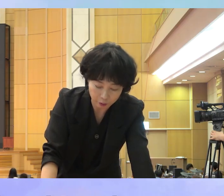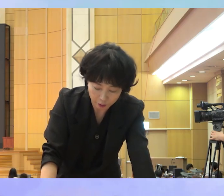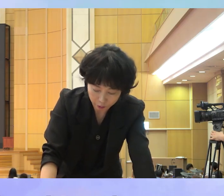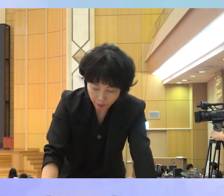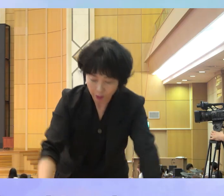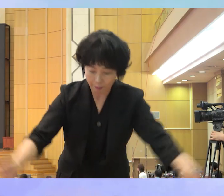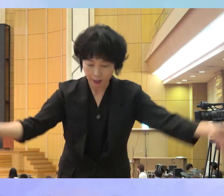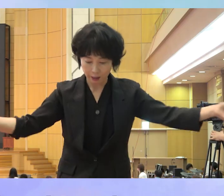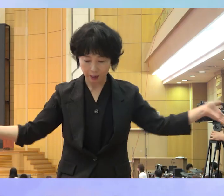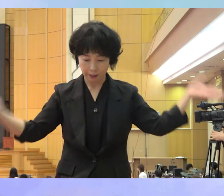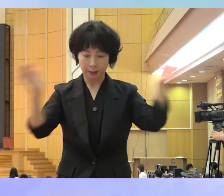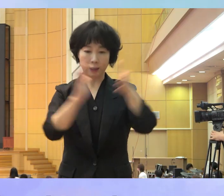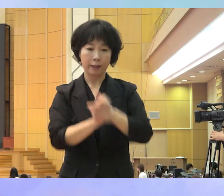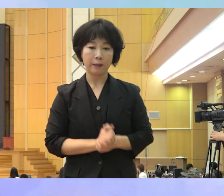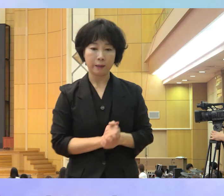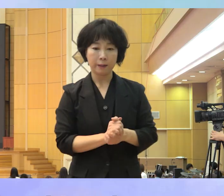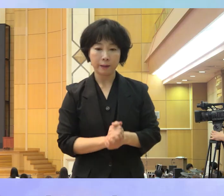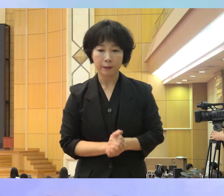기도하옵나이다. 아멘.